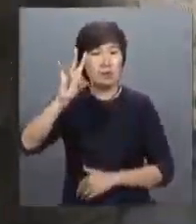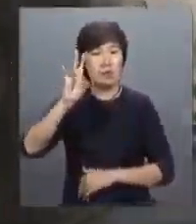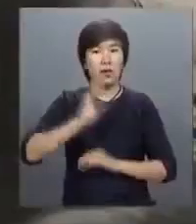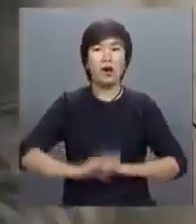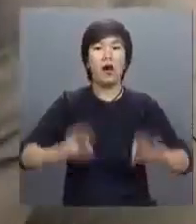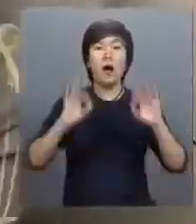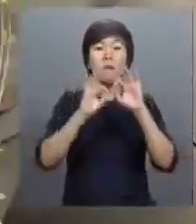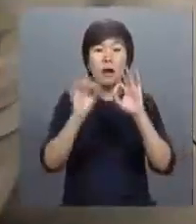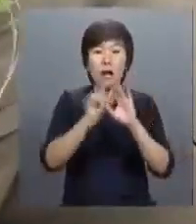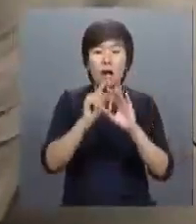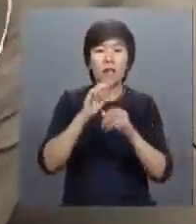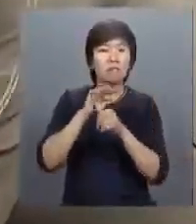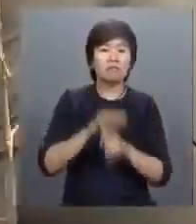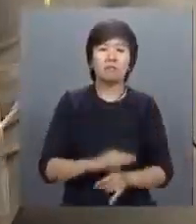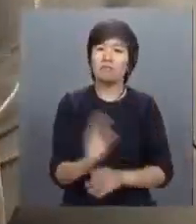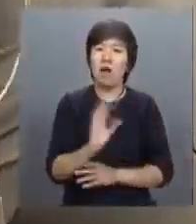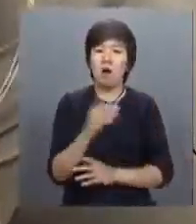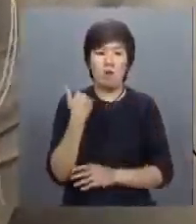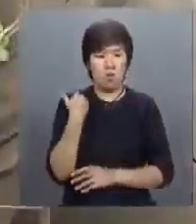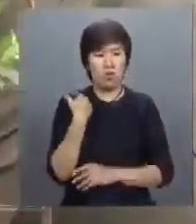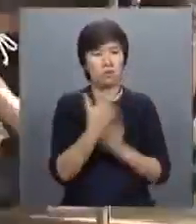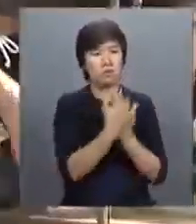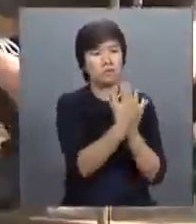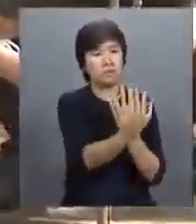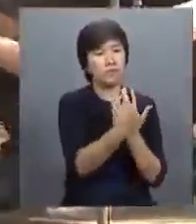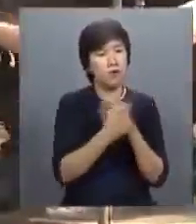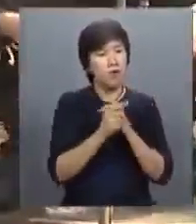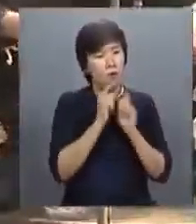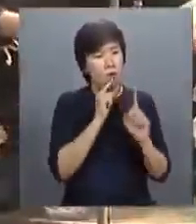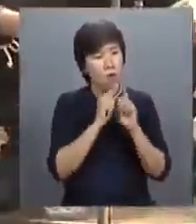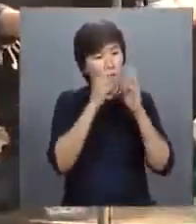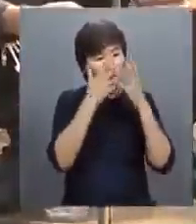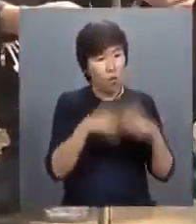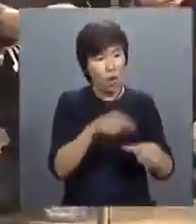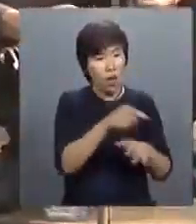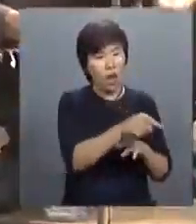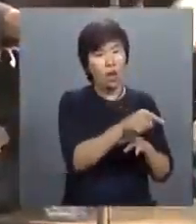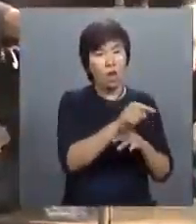ให้ข้าราชการในจังหวัดนนทบุรีเดือดร้อนว่าการยุติการเคลื่อนไหวของพลเอกชวลิตถือเป็นเรื่องดีเพราะขณะนี้ประเทศกำลัง